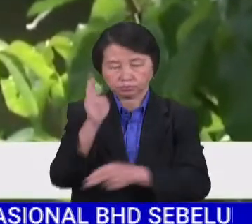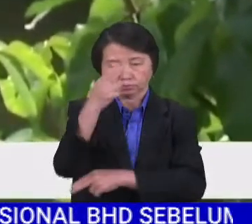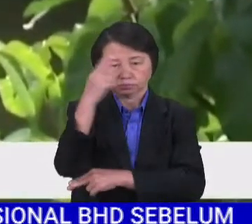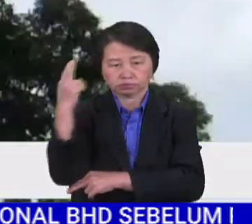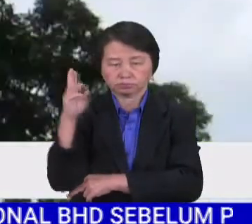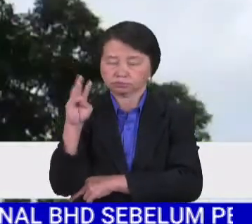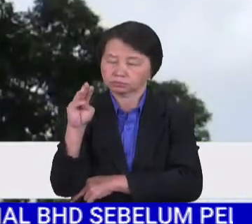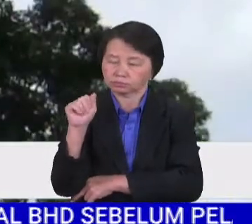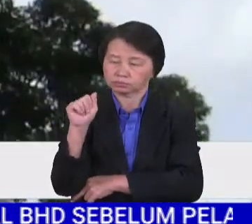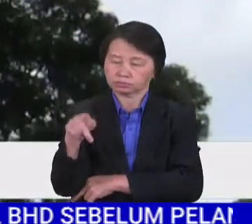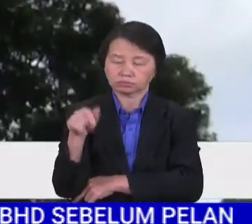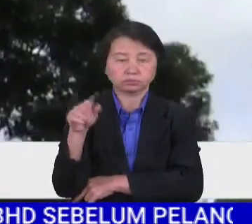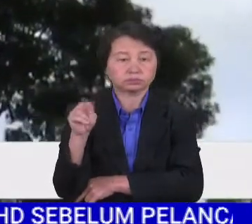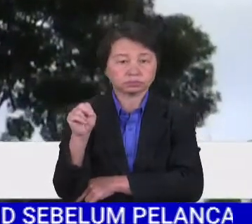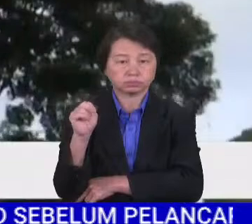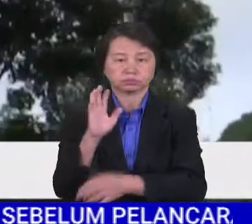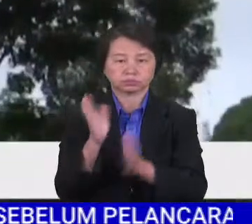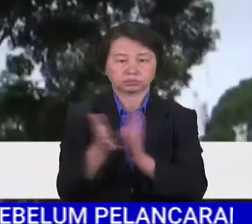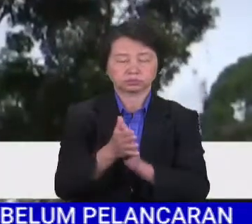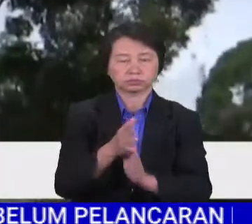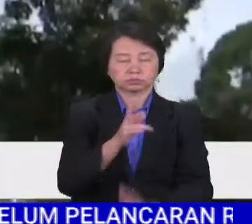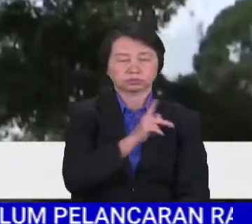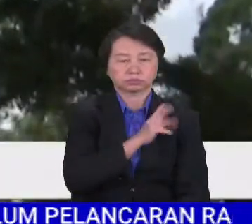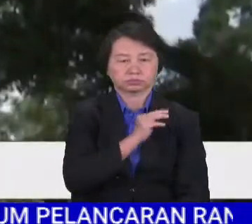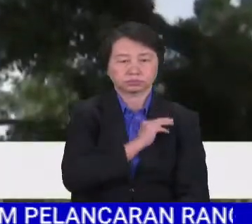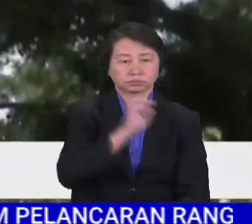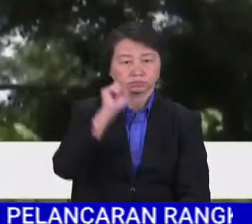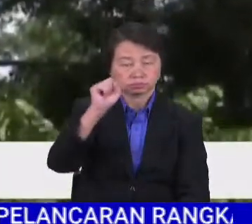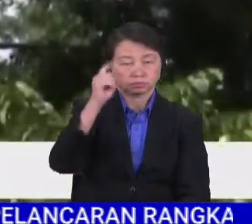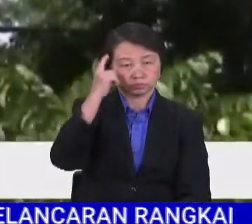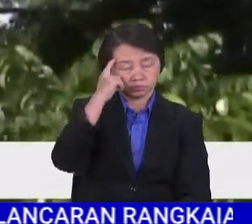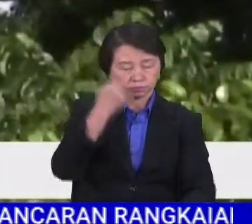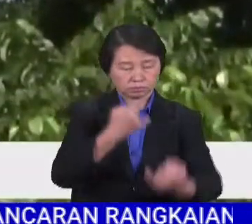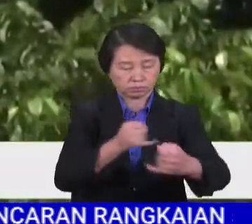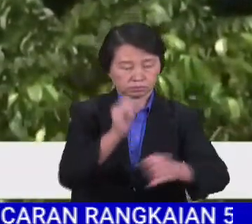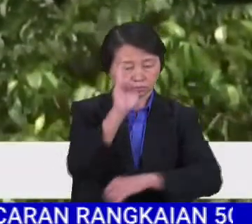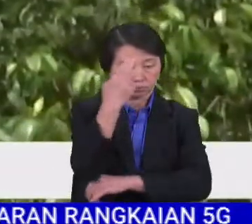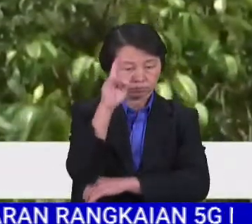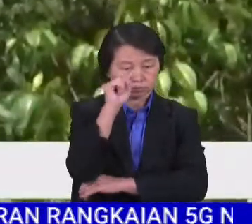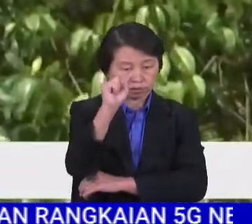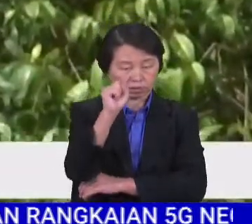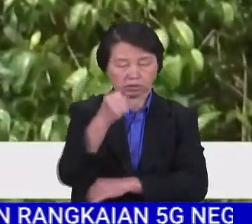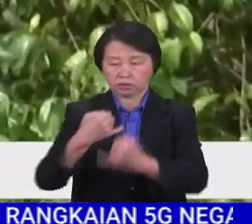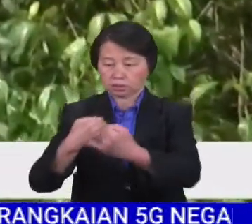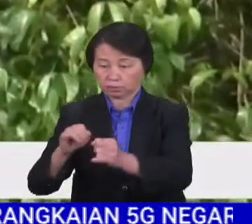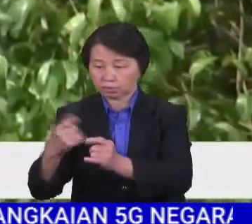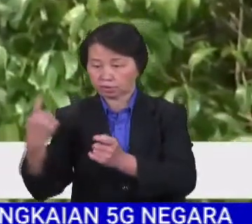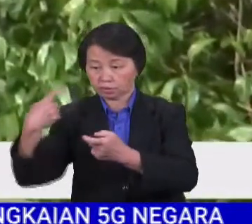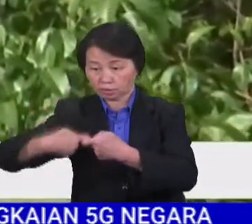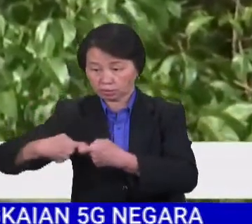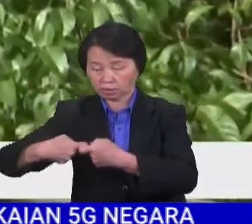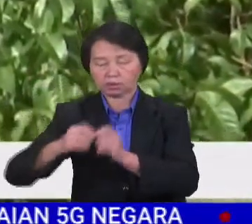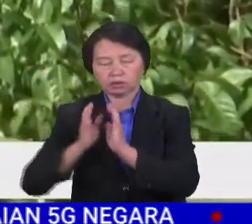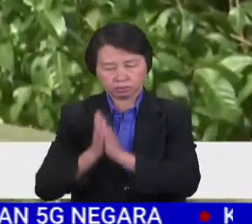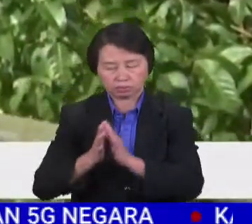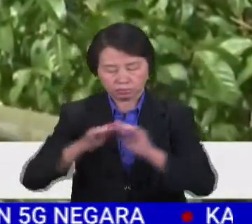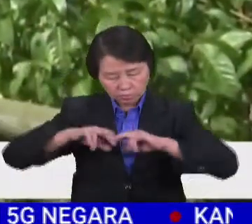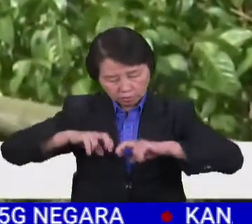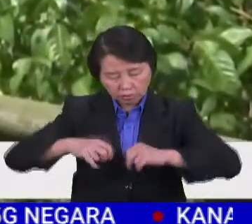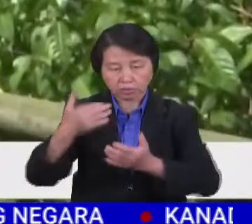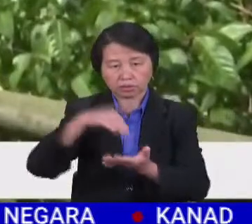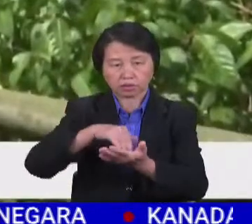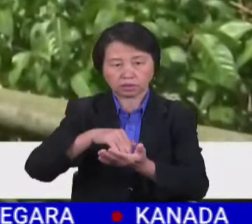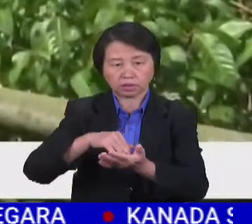mampan sehubungan itu dato' Haji menyarankan jabatan perhutanan Sabah dan jabatan berkaitan terus mengkaji